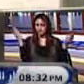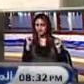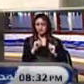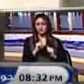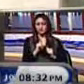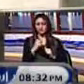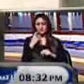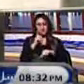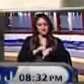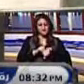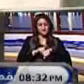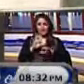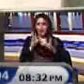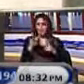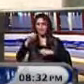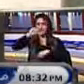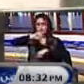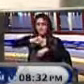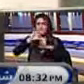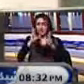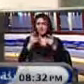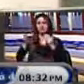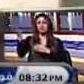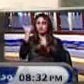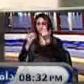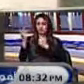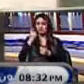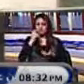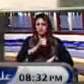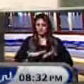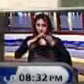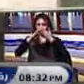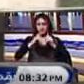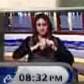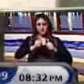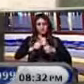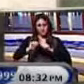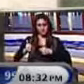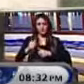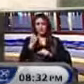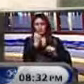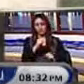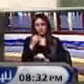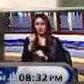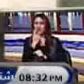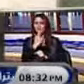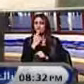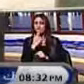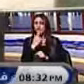وبنحط الميعاد والمكان، والحمد لله بنلاقي إقبال كبير. وبننزل بقى مثلا لو حملة نظافة